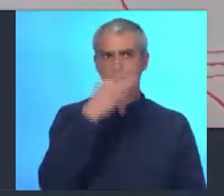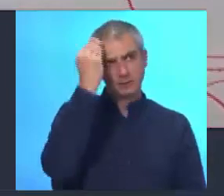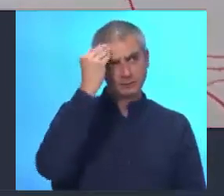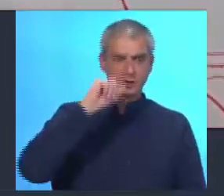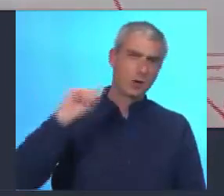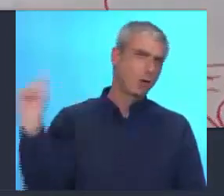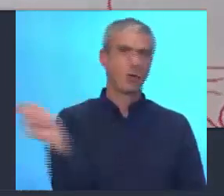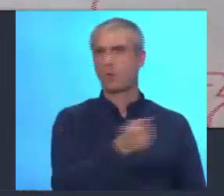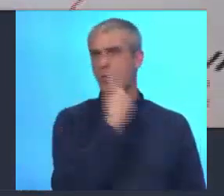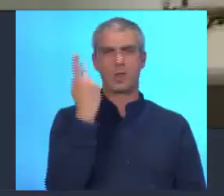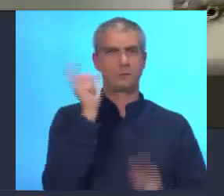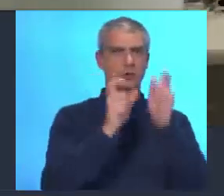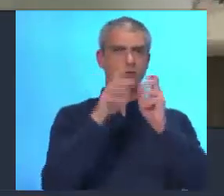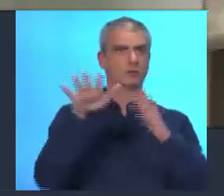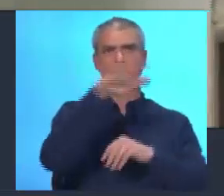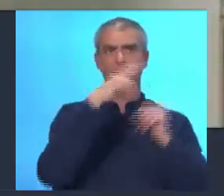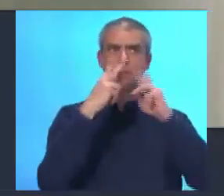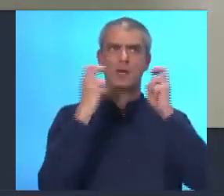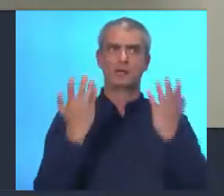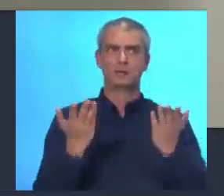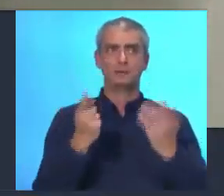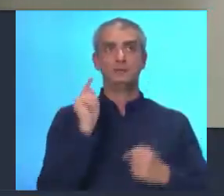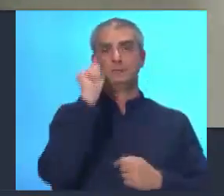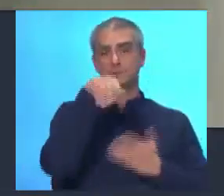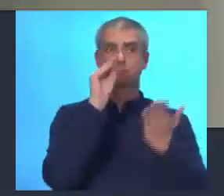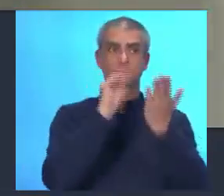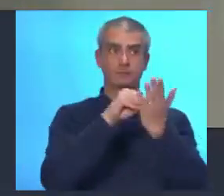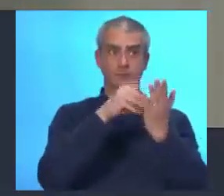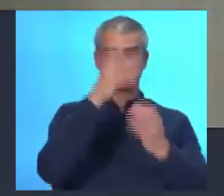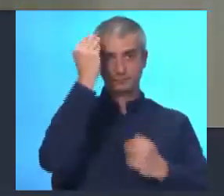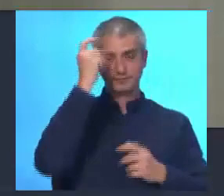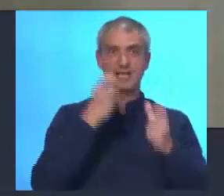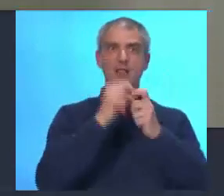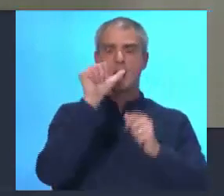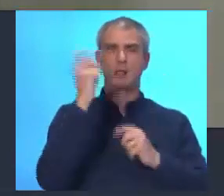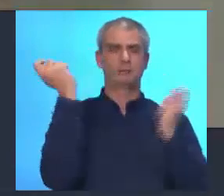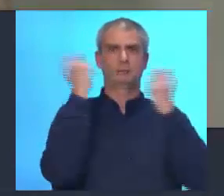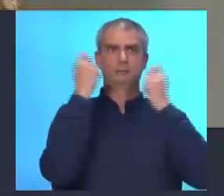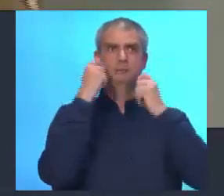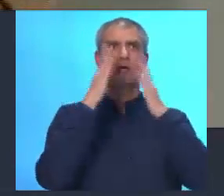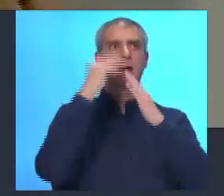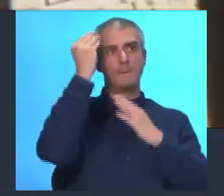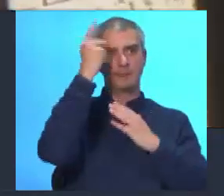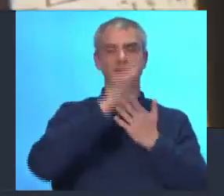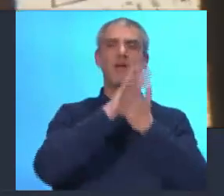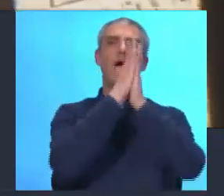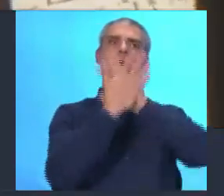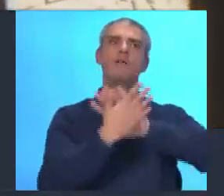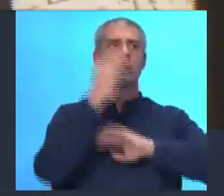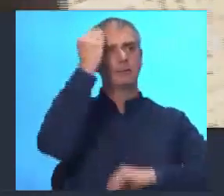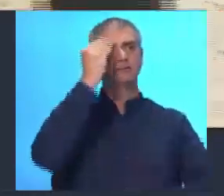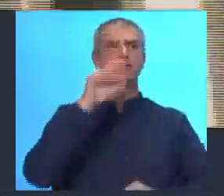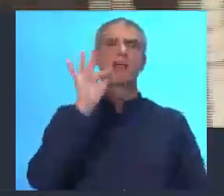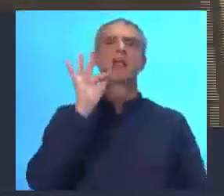לכל התושבים פה בעיר. כשהגיע לרשום את בנו לכיתה א', הופתע לגלות שבית הספר הפך לבית ספר